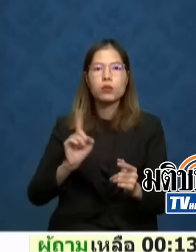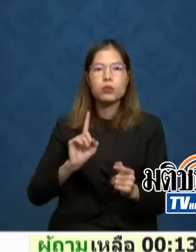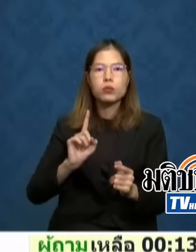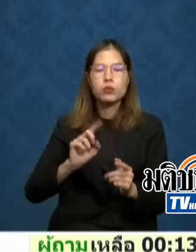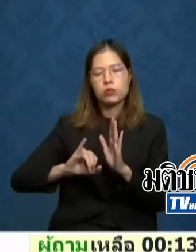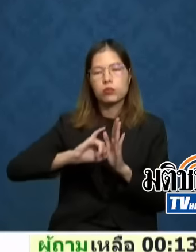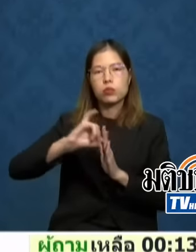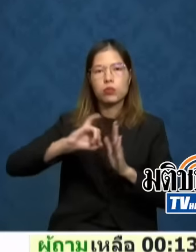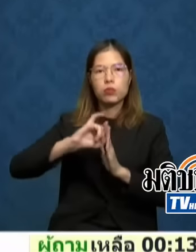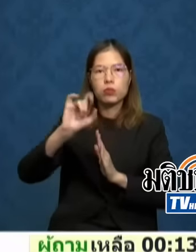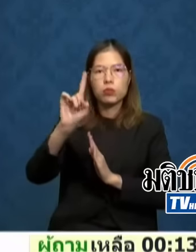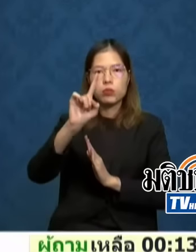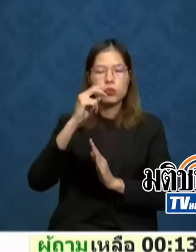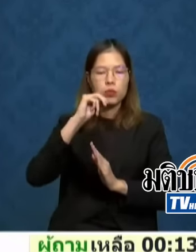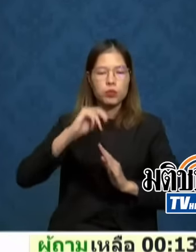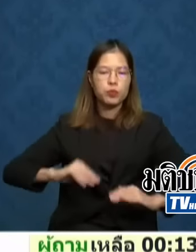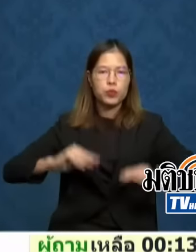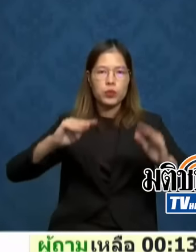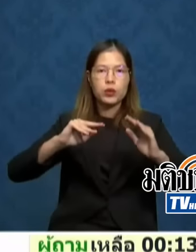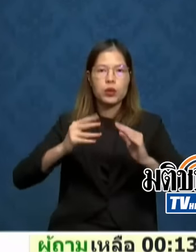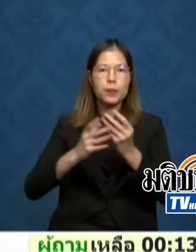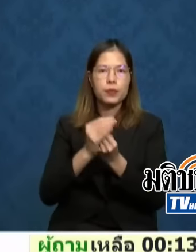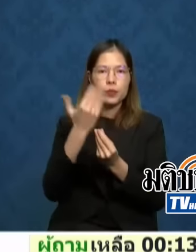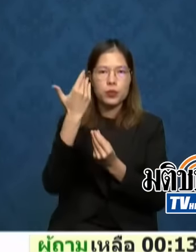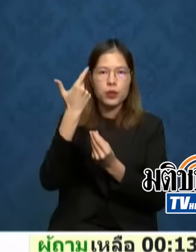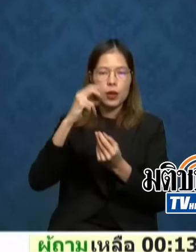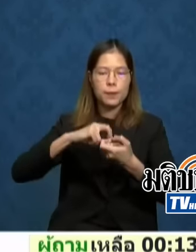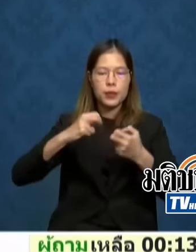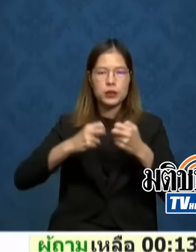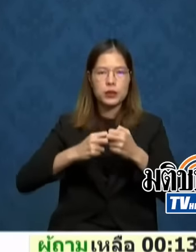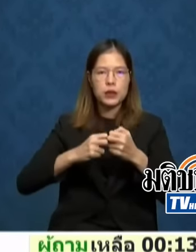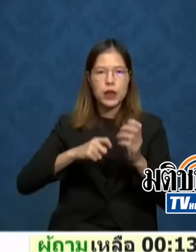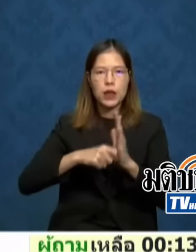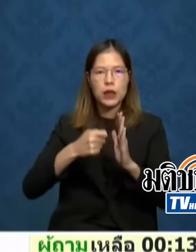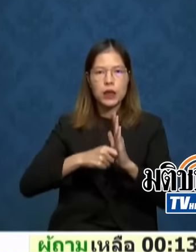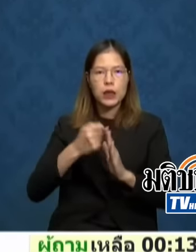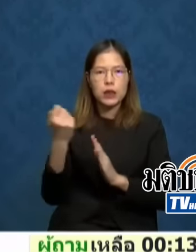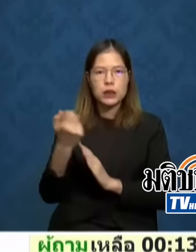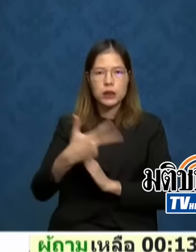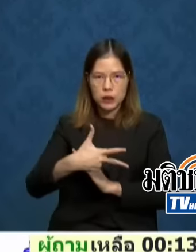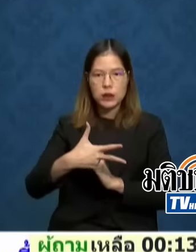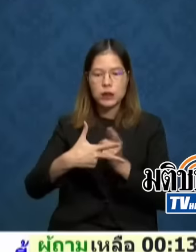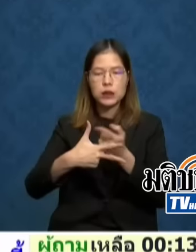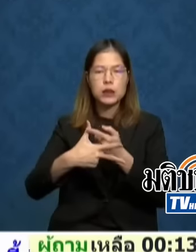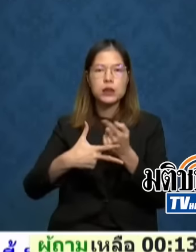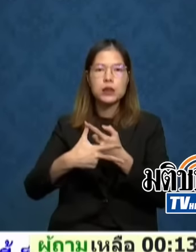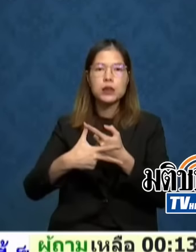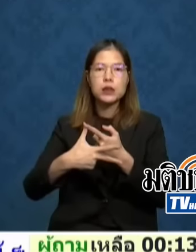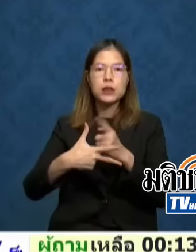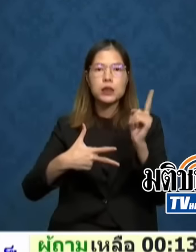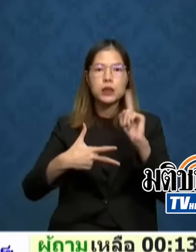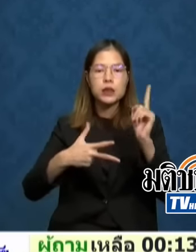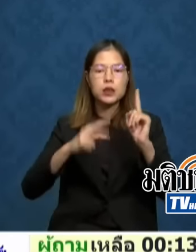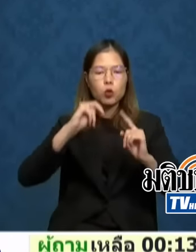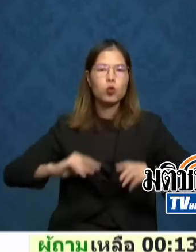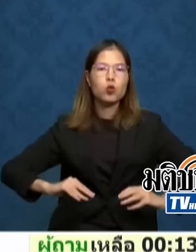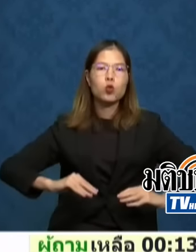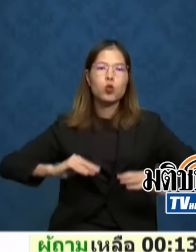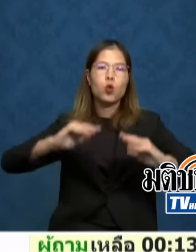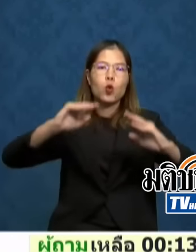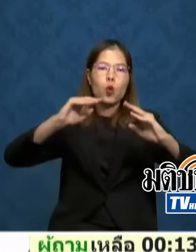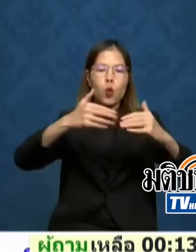จากจังหวัดเชียงใหม่นะครับผมอุทกภัยในสัปดาห์ที่แล้วเนี่ยเราเจอกับสาเหตุด้วยกัน3สาเหตุครับท่านประธานสาเหตุแรกนั่นก็คือการท่วมจากการเ